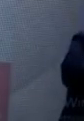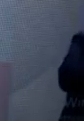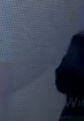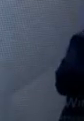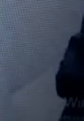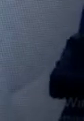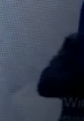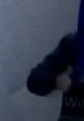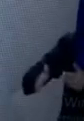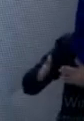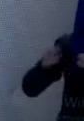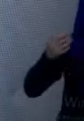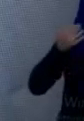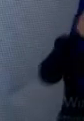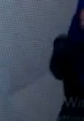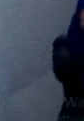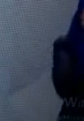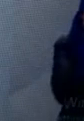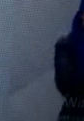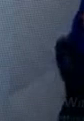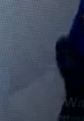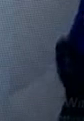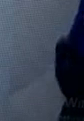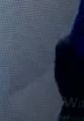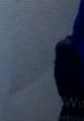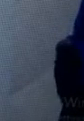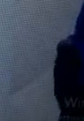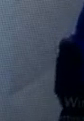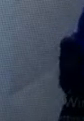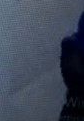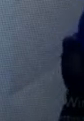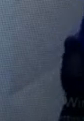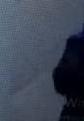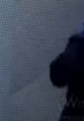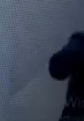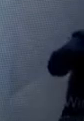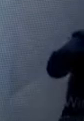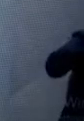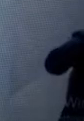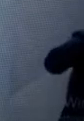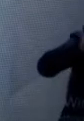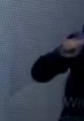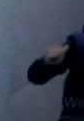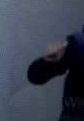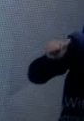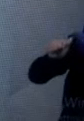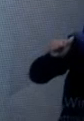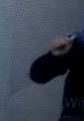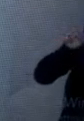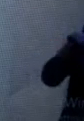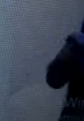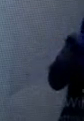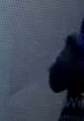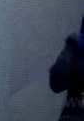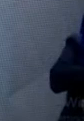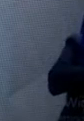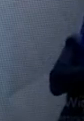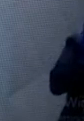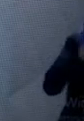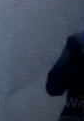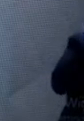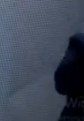ini akan dilaksanakan melalui jawatan kuasa yang diwujudkan oleh Yang Amat Berhormat Menteri Besar dan Ketua